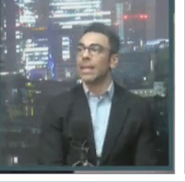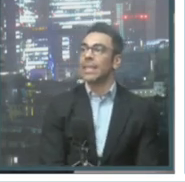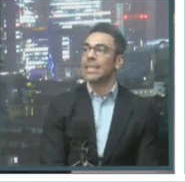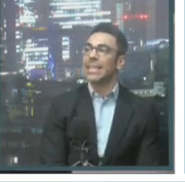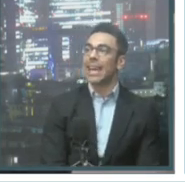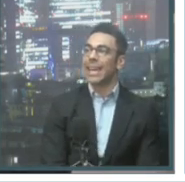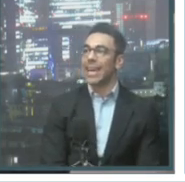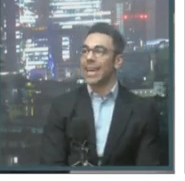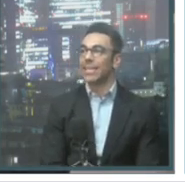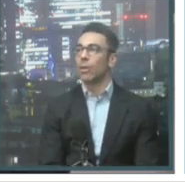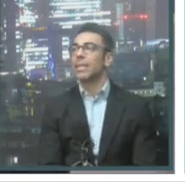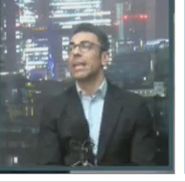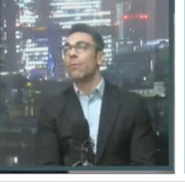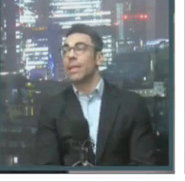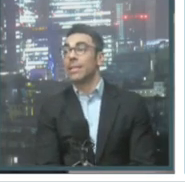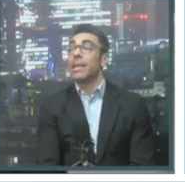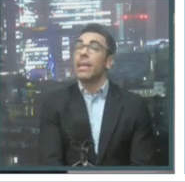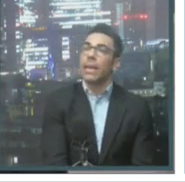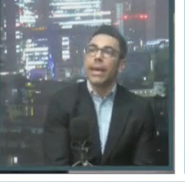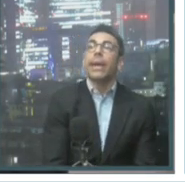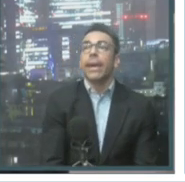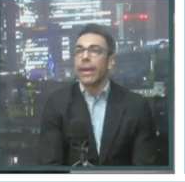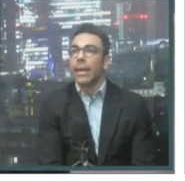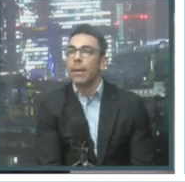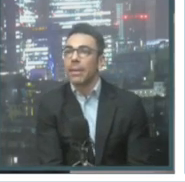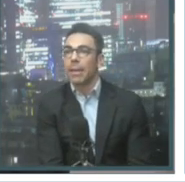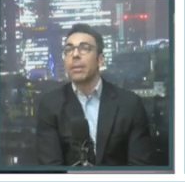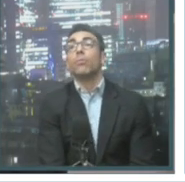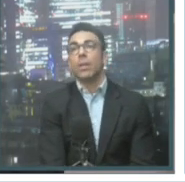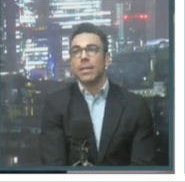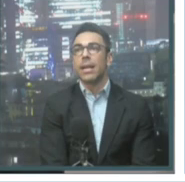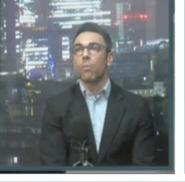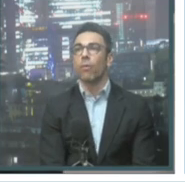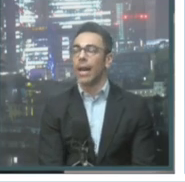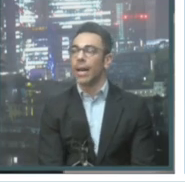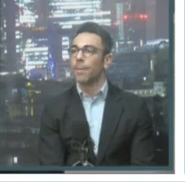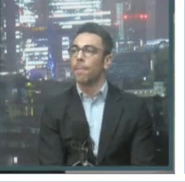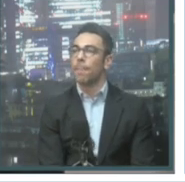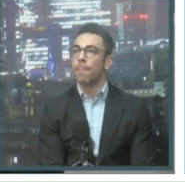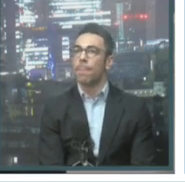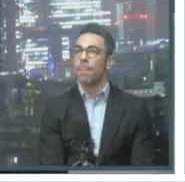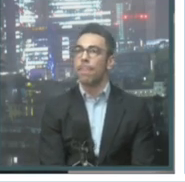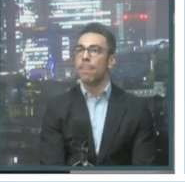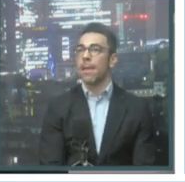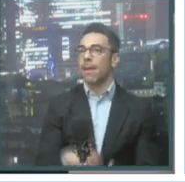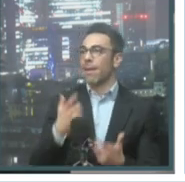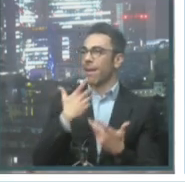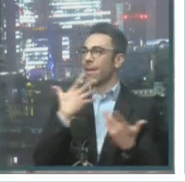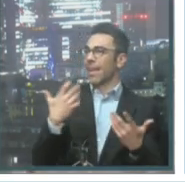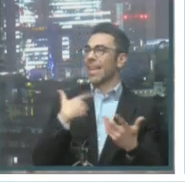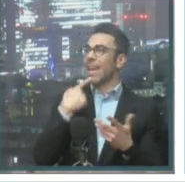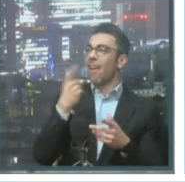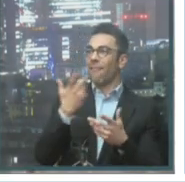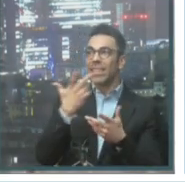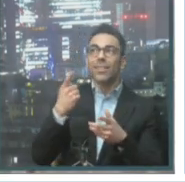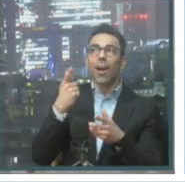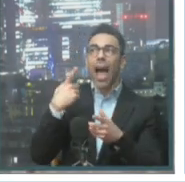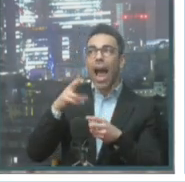sia che si utilizzi la lingua dei segni che chi praticamente utilizzeranno il nuovo canale molto comodo continua a ripeterlo anche o ma della